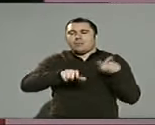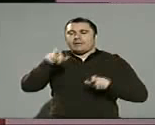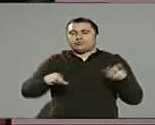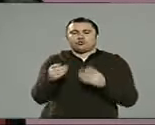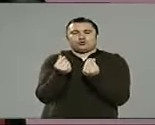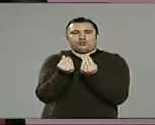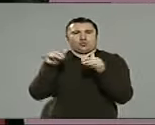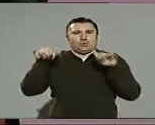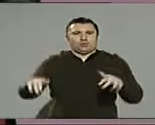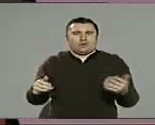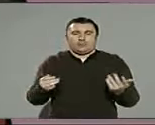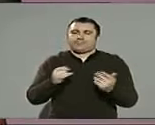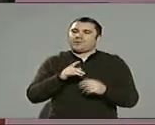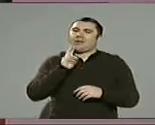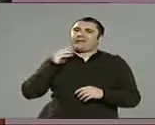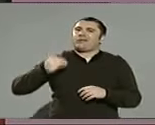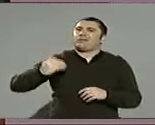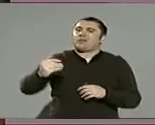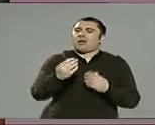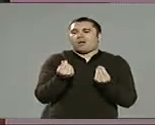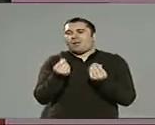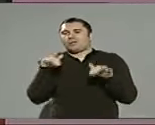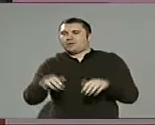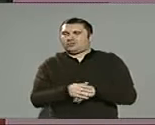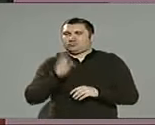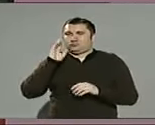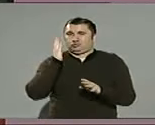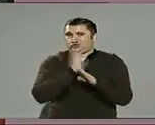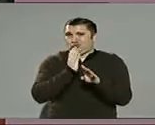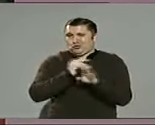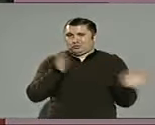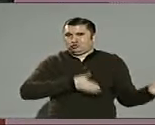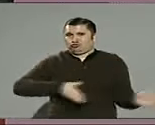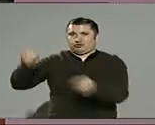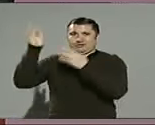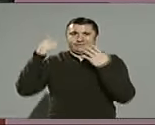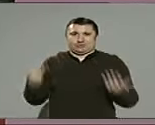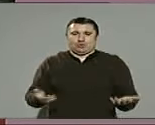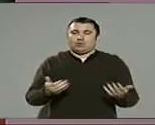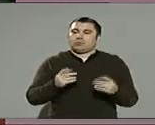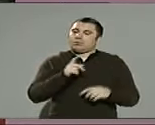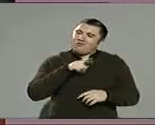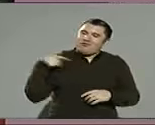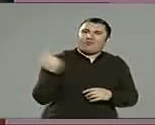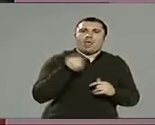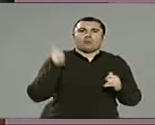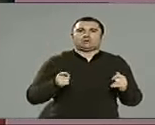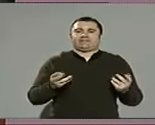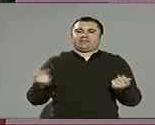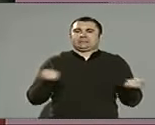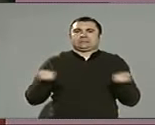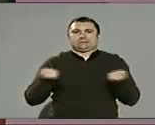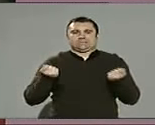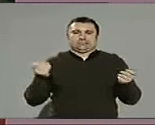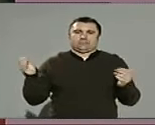jeden Tag merken, da ist längst etwas aus den Fugen geraten und es ist an uns, die Dinge wieder zurechtzurücken,